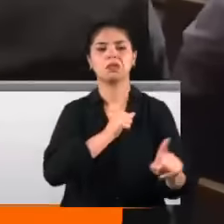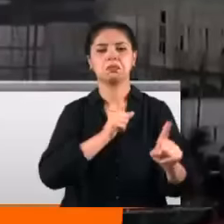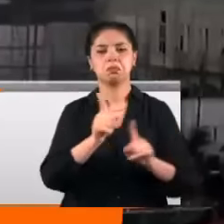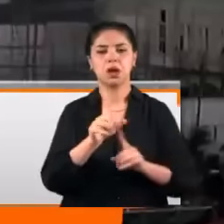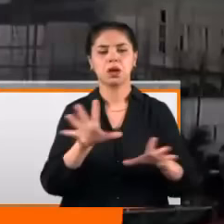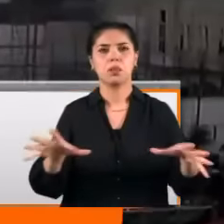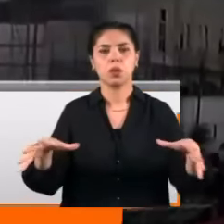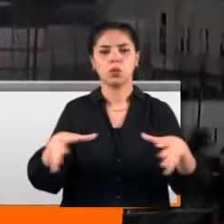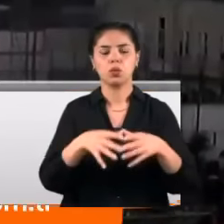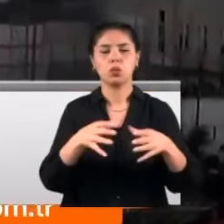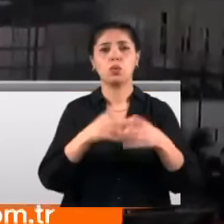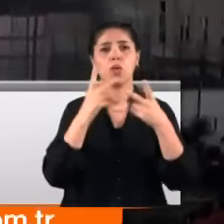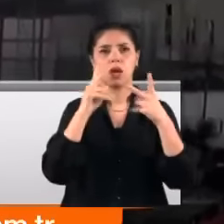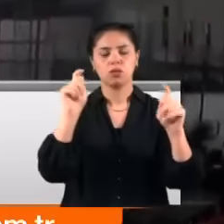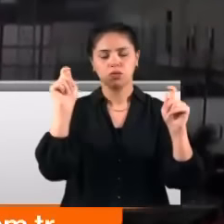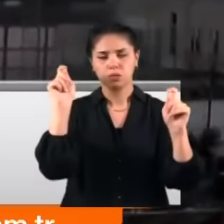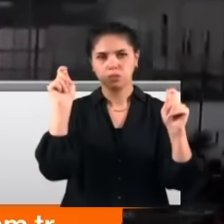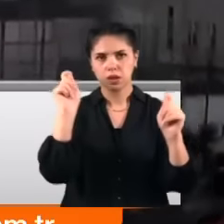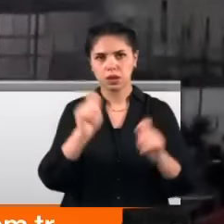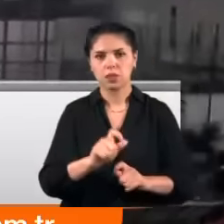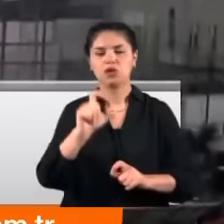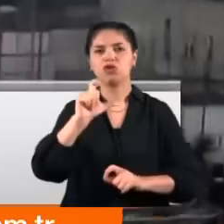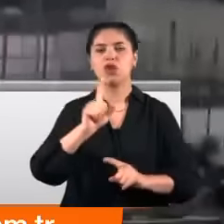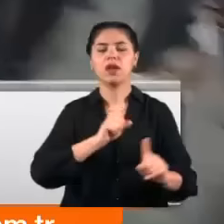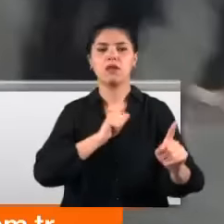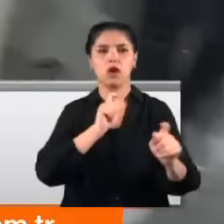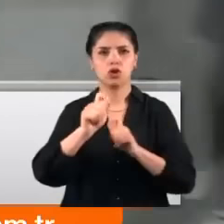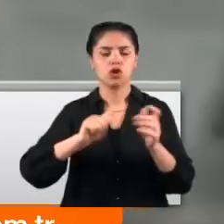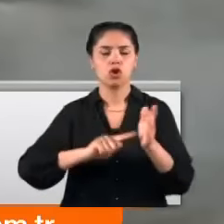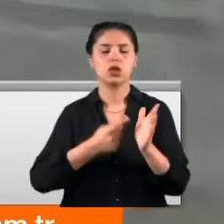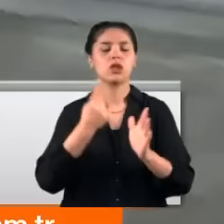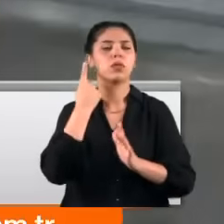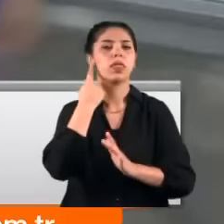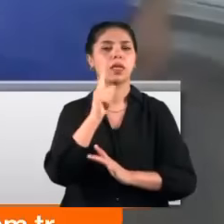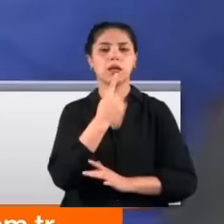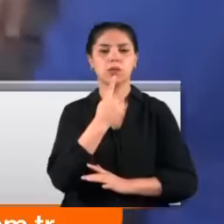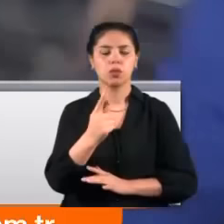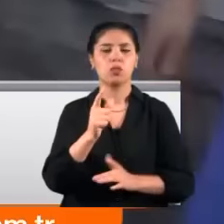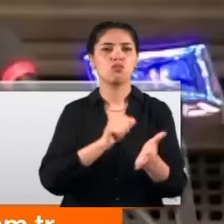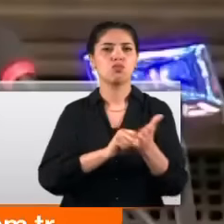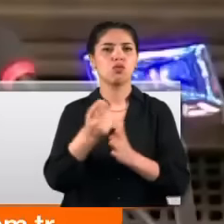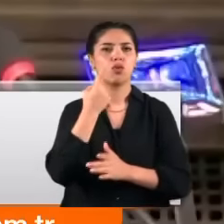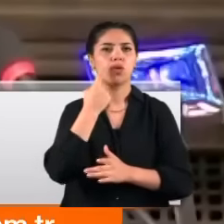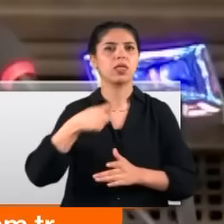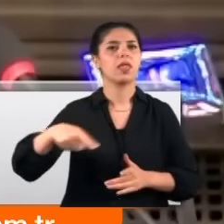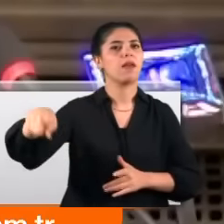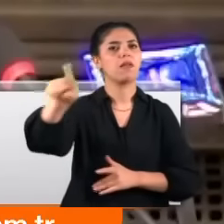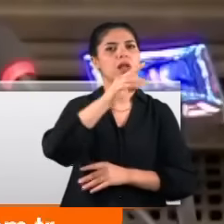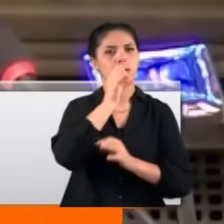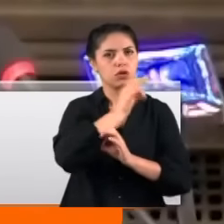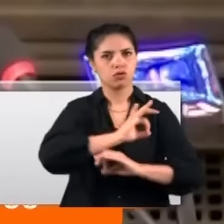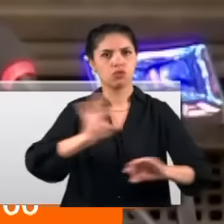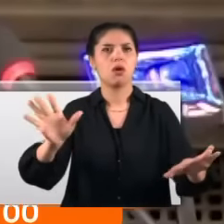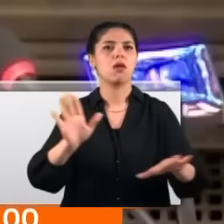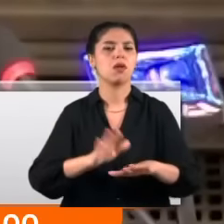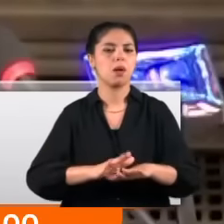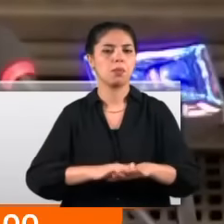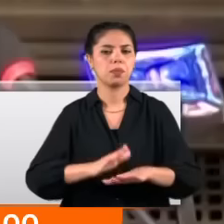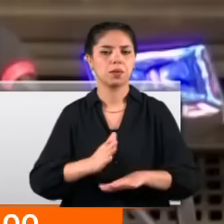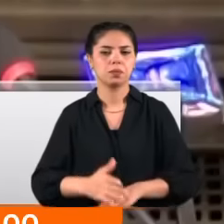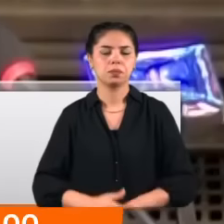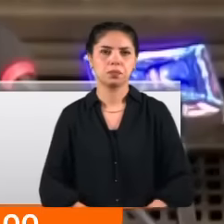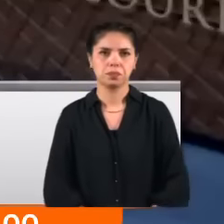Selam, Cenevre Sözleşmesi'nin ihlal edildiğini vurguladı. Tüm devletlere çağrıda bulundu. And also form part of